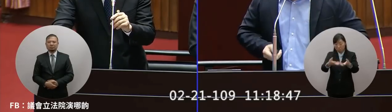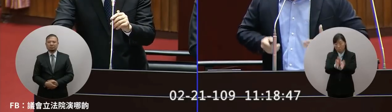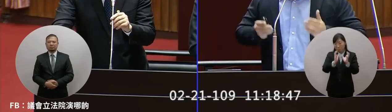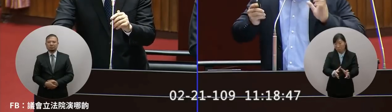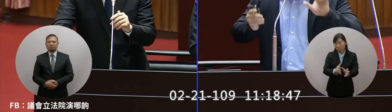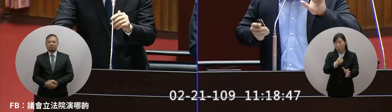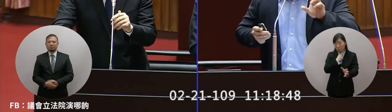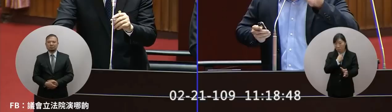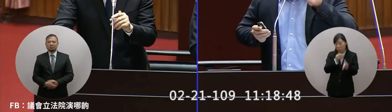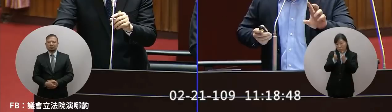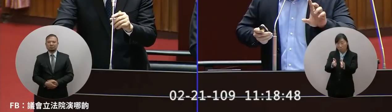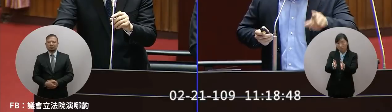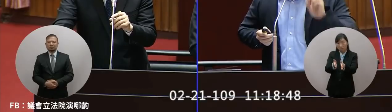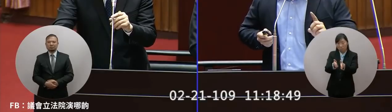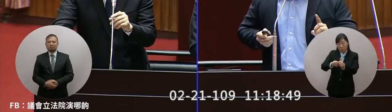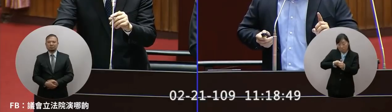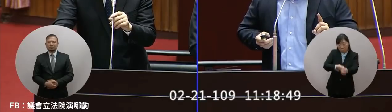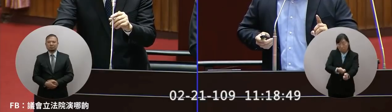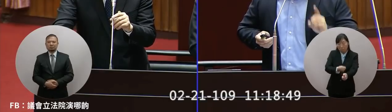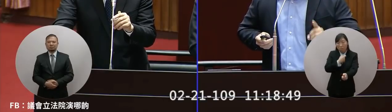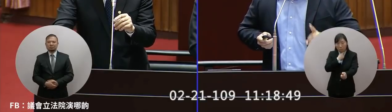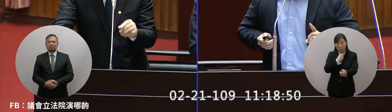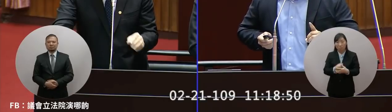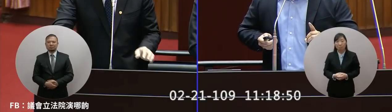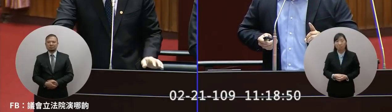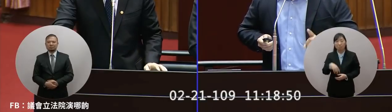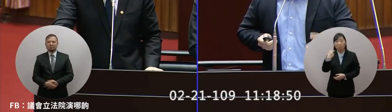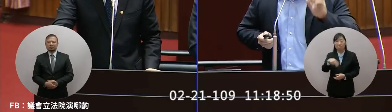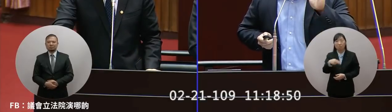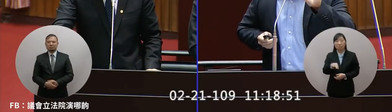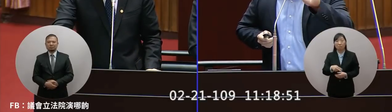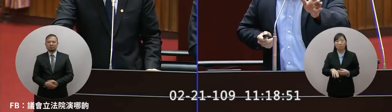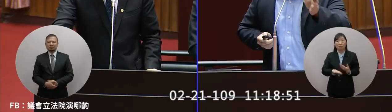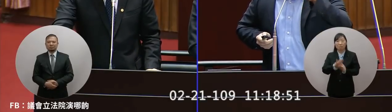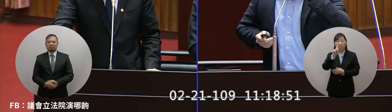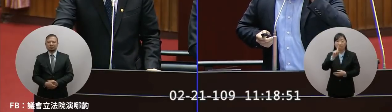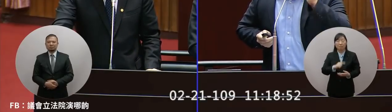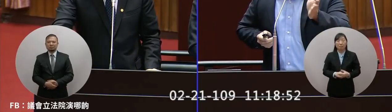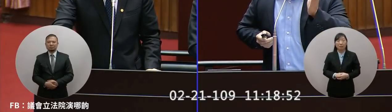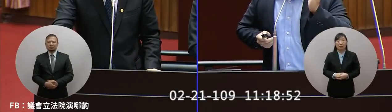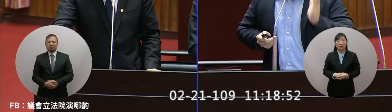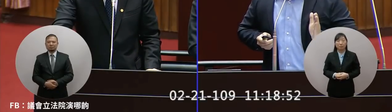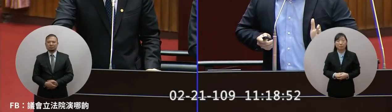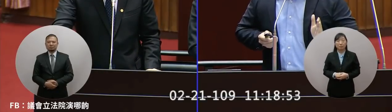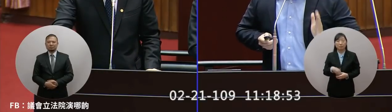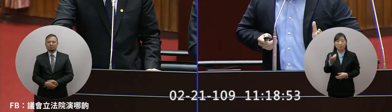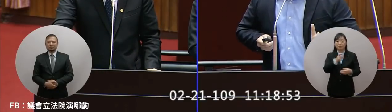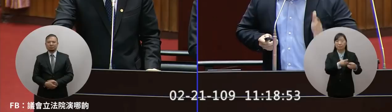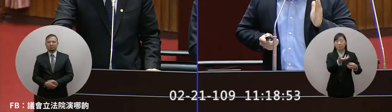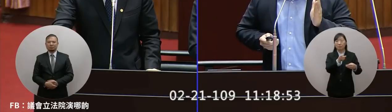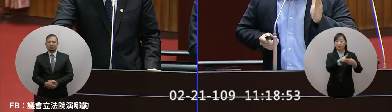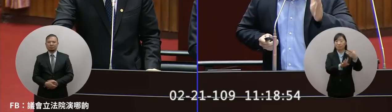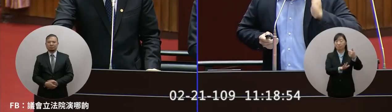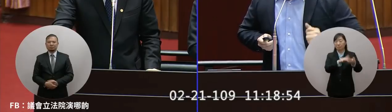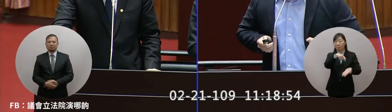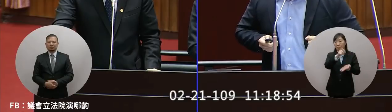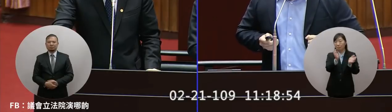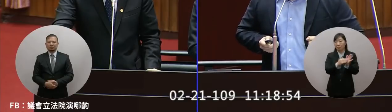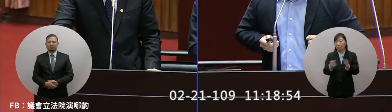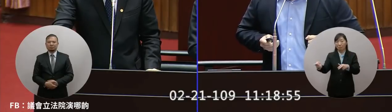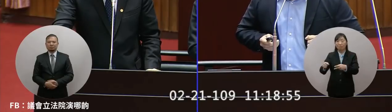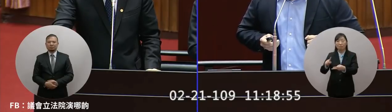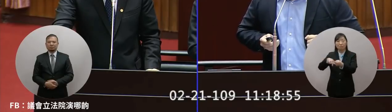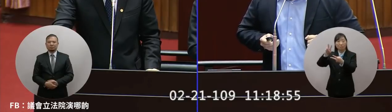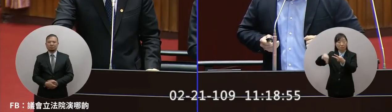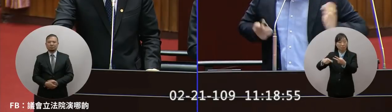彻底的去追查？另外一个非常重要的一个，就是说，刚刚 这个主委也有谈到，就是说刑事已经